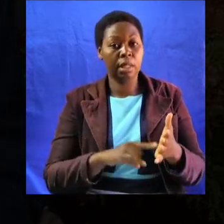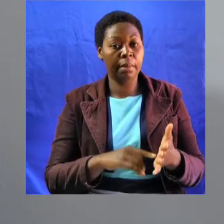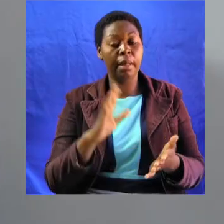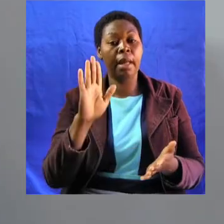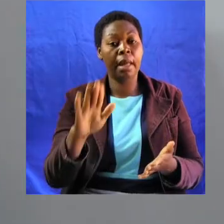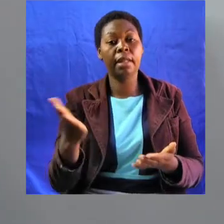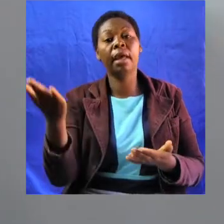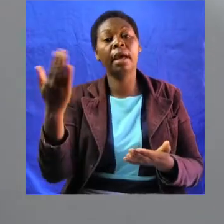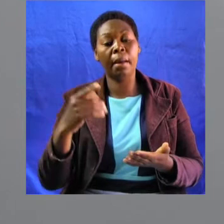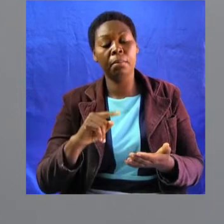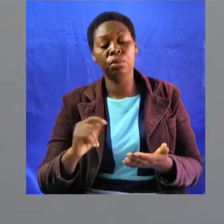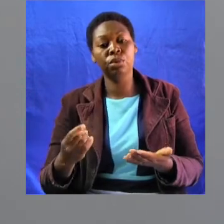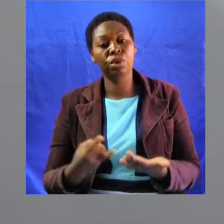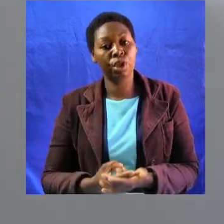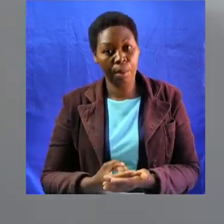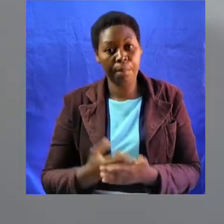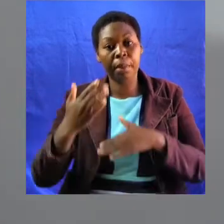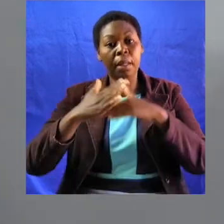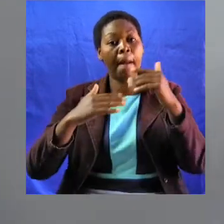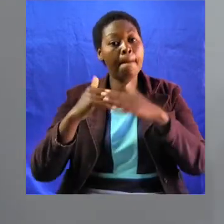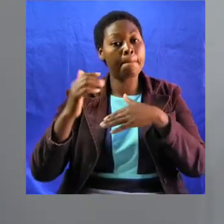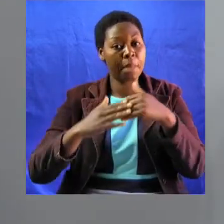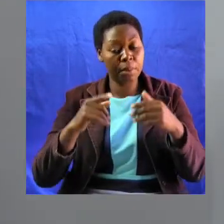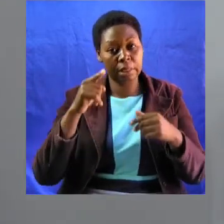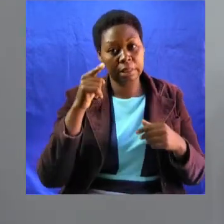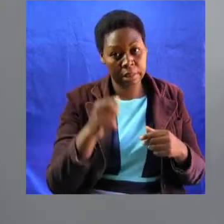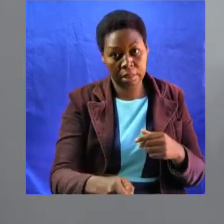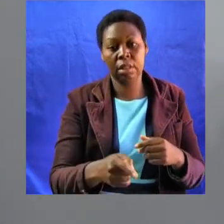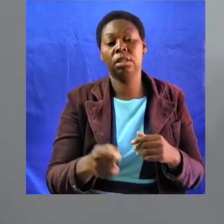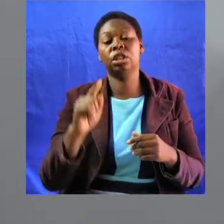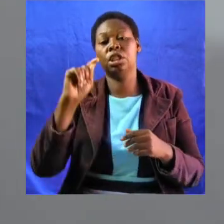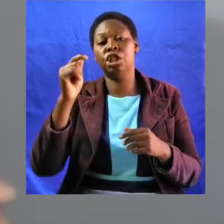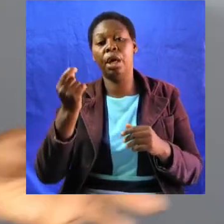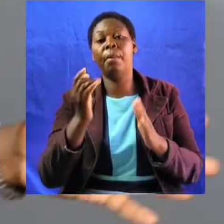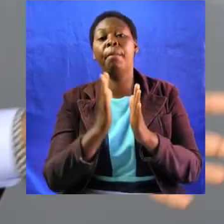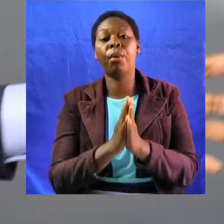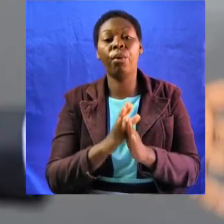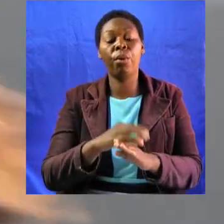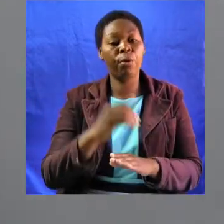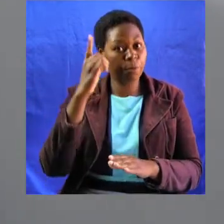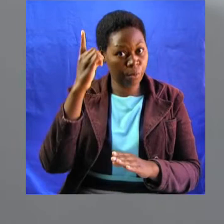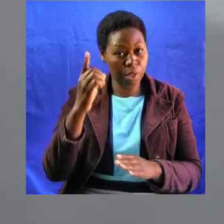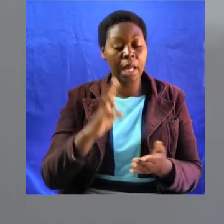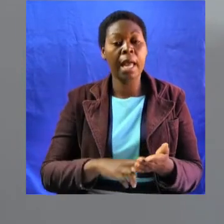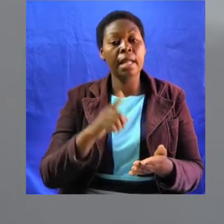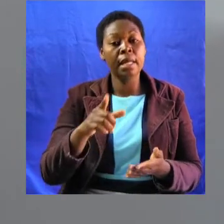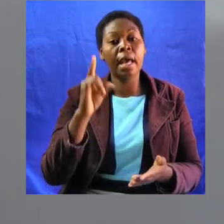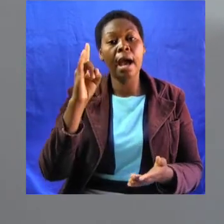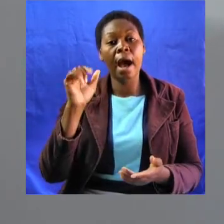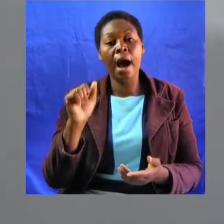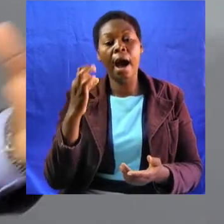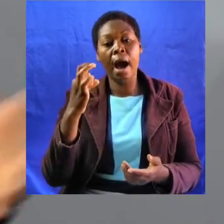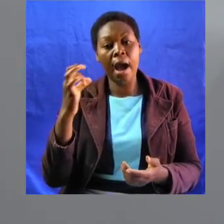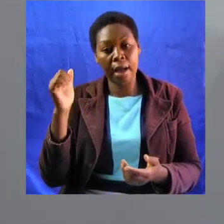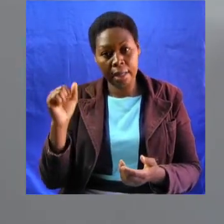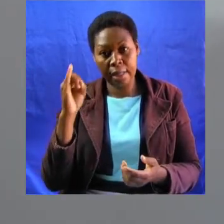Mwari wavo. Saka Hagai aisangokurudzira varume ava tu chete vaive maleaders. Hagai aiparidzira vanhu vese. Vese.